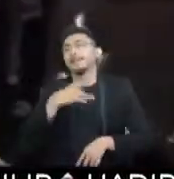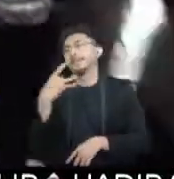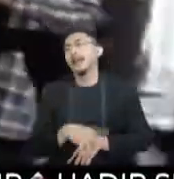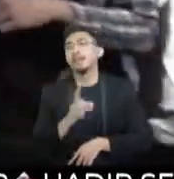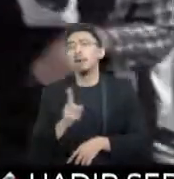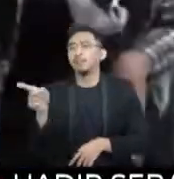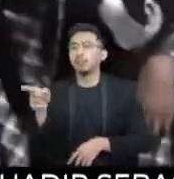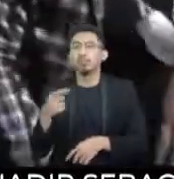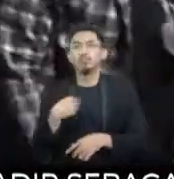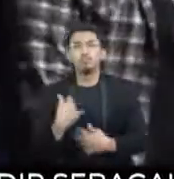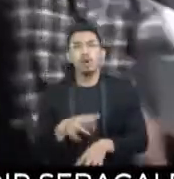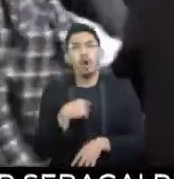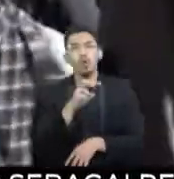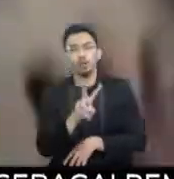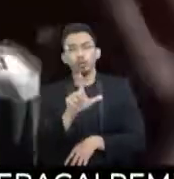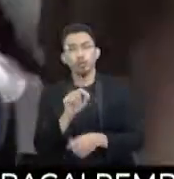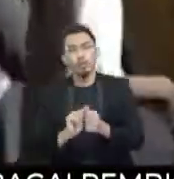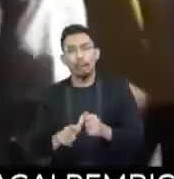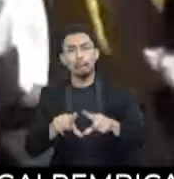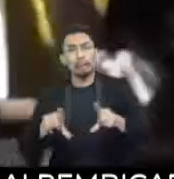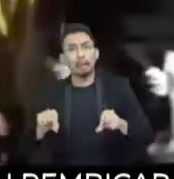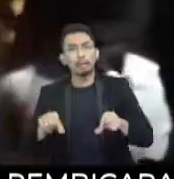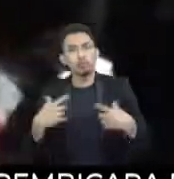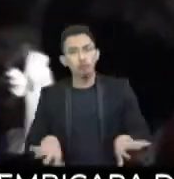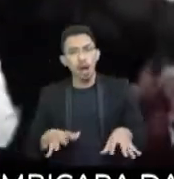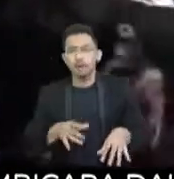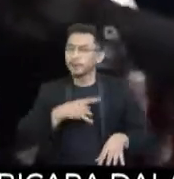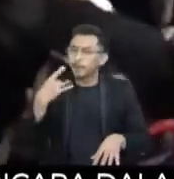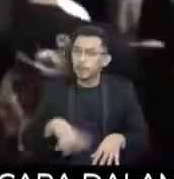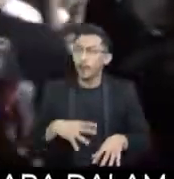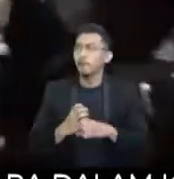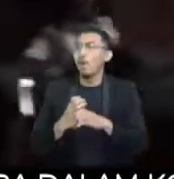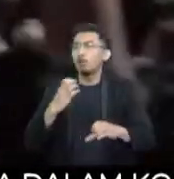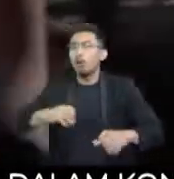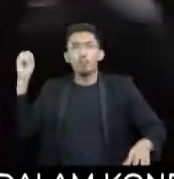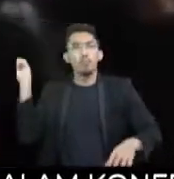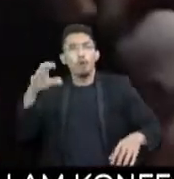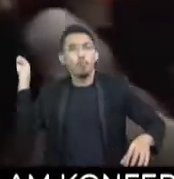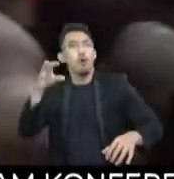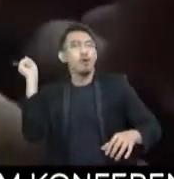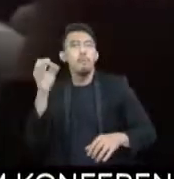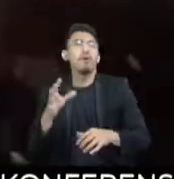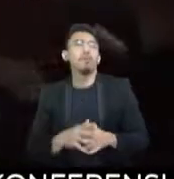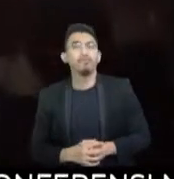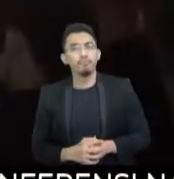Rp275.000 terpancing emosi hingga melempari petugas dengan botol air mineral ke arah panggung.